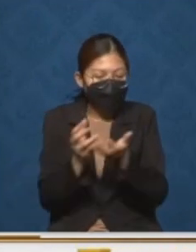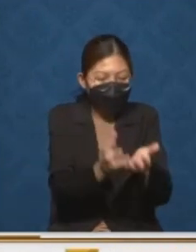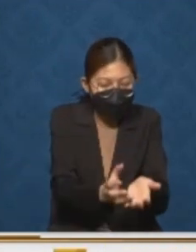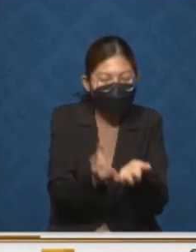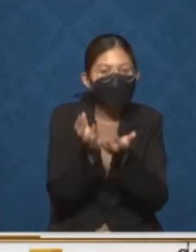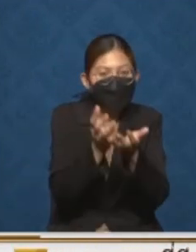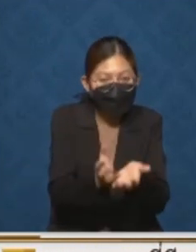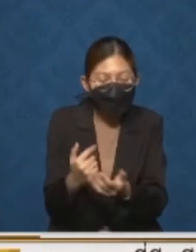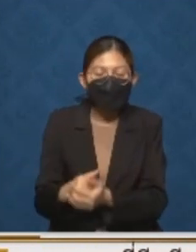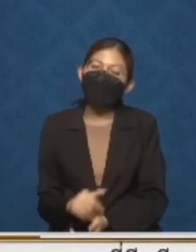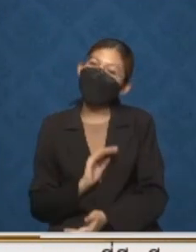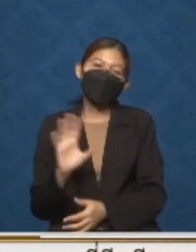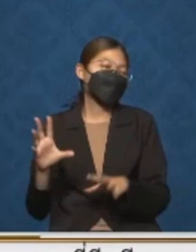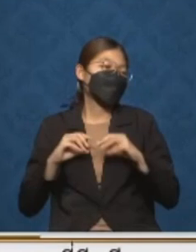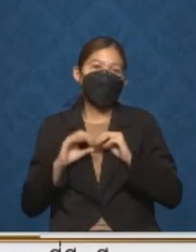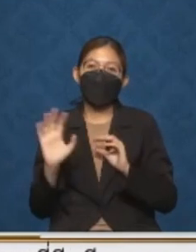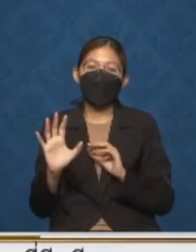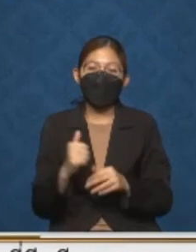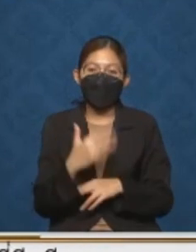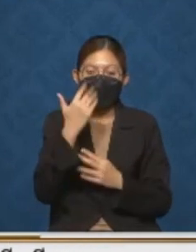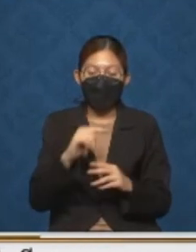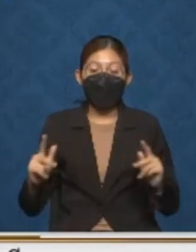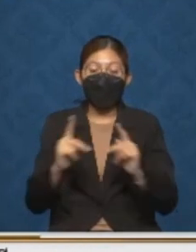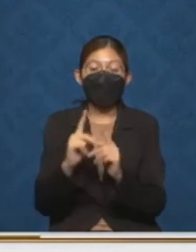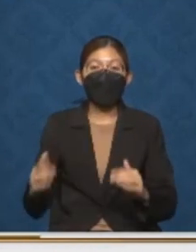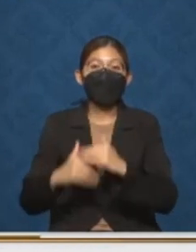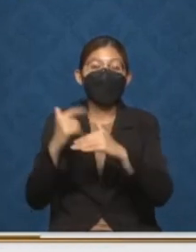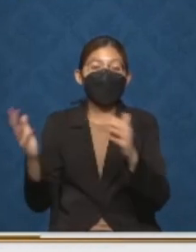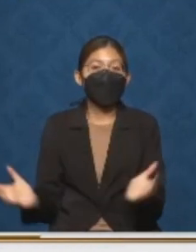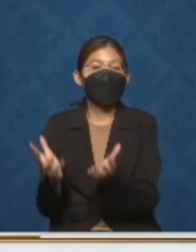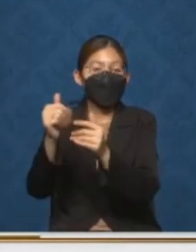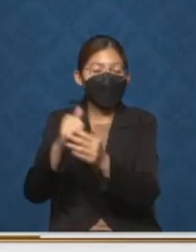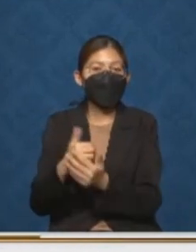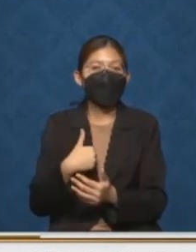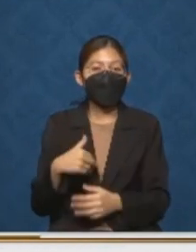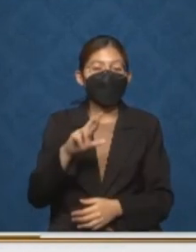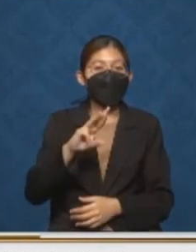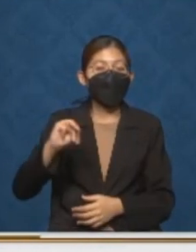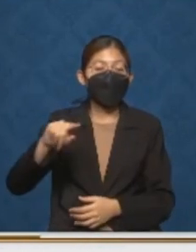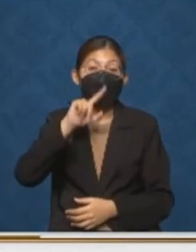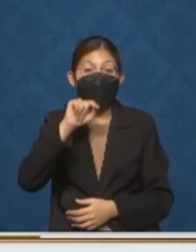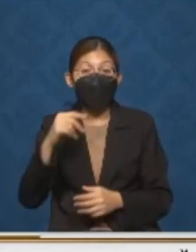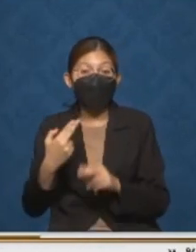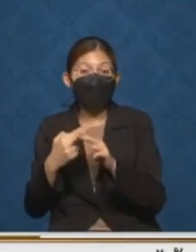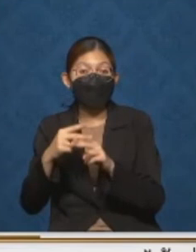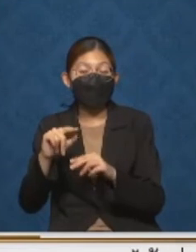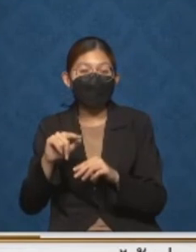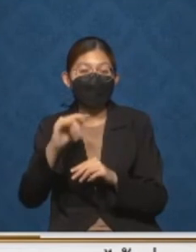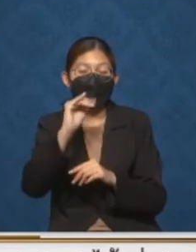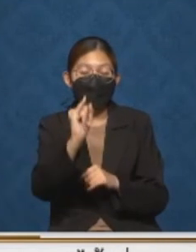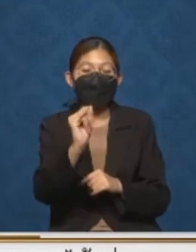ด้ปทานกสขพัฒนาสังคม ตรัมตรีไ่ของผมเลยครัตรัตร พัฒนาสัคมถจุติกัer